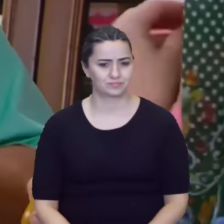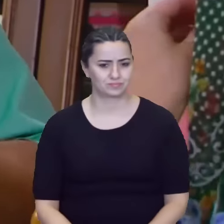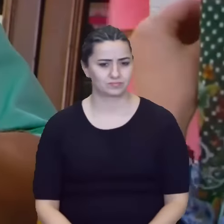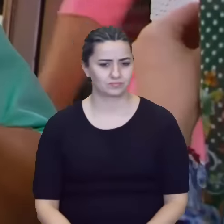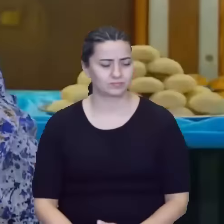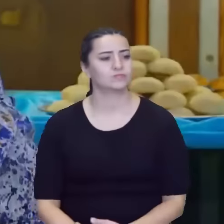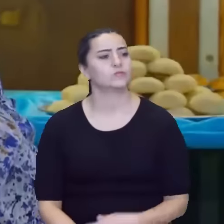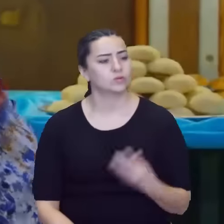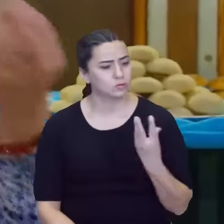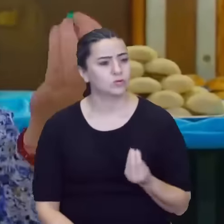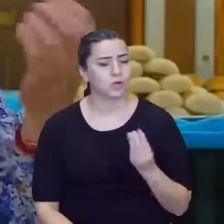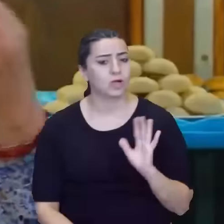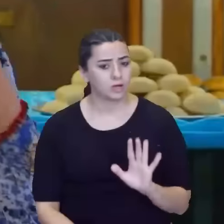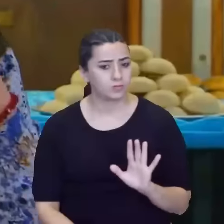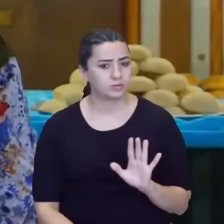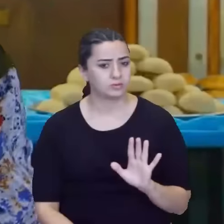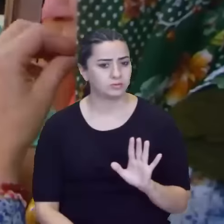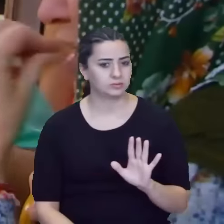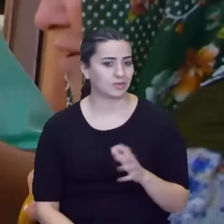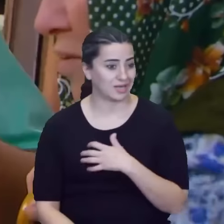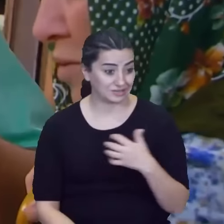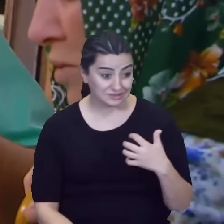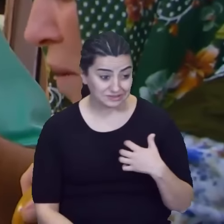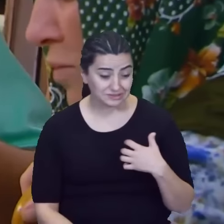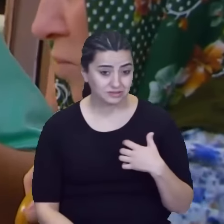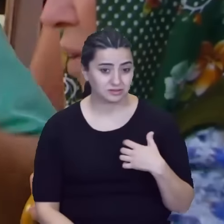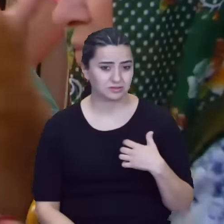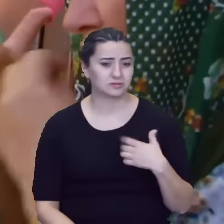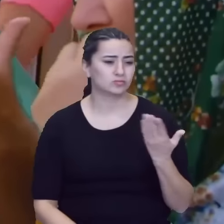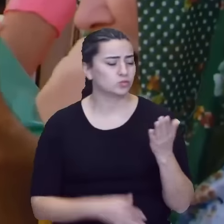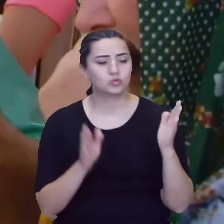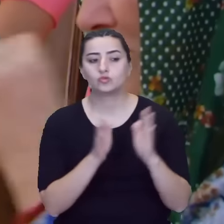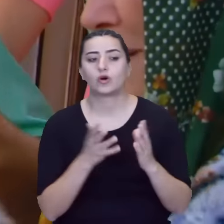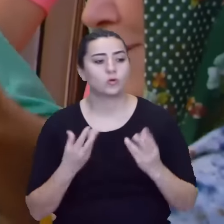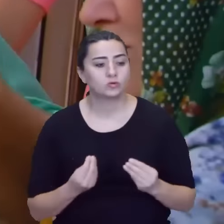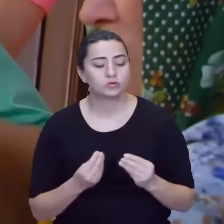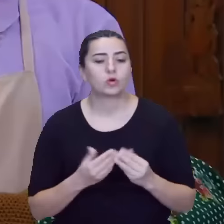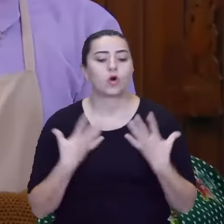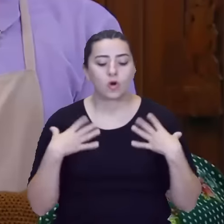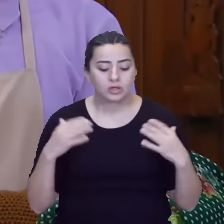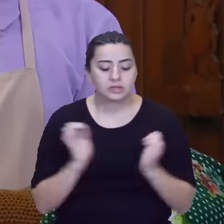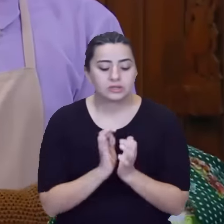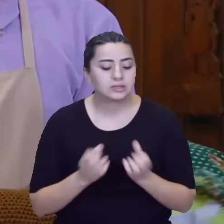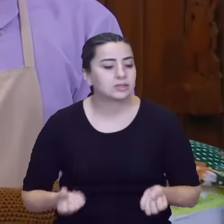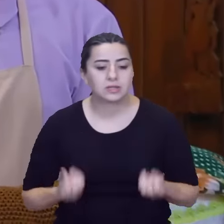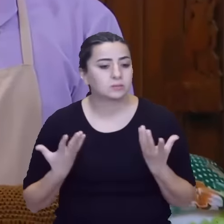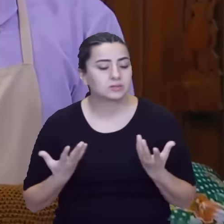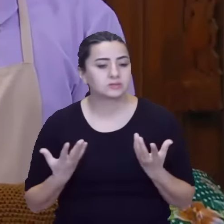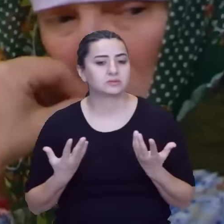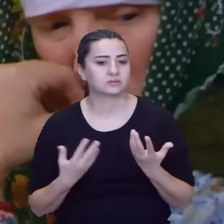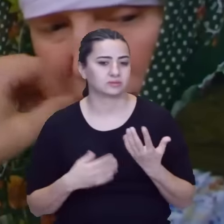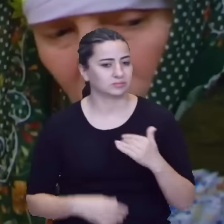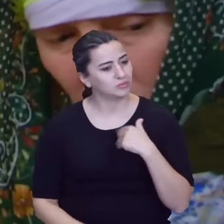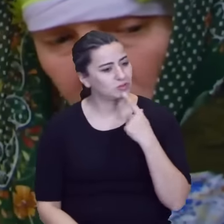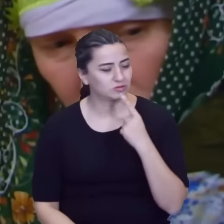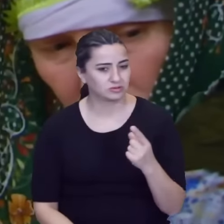Onu güzel. Ama anacığım şimdi ya küçük gelirse, ya olmazsa değil mi? O zaman